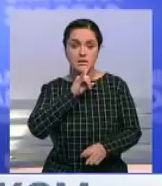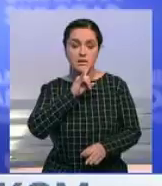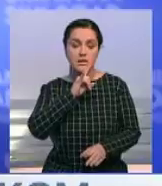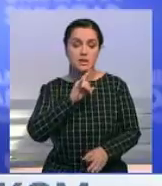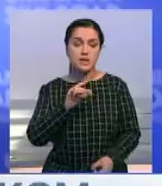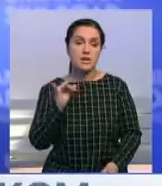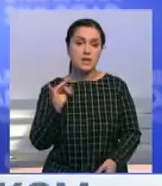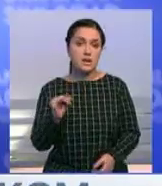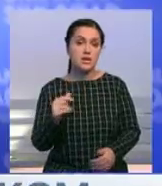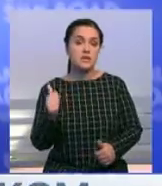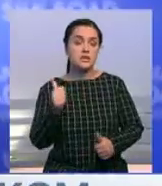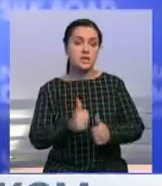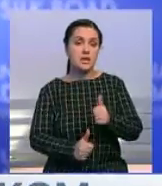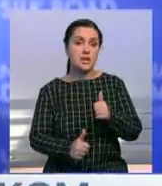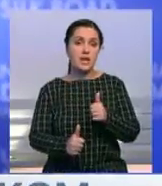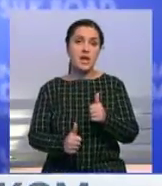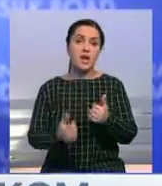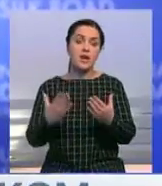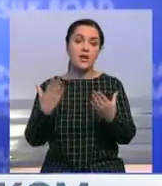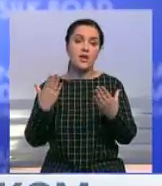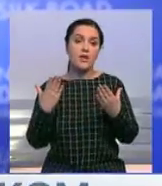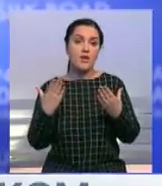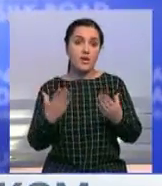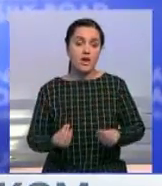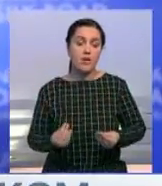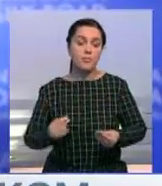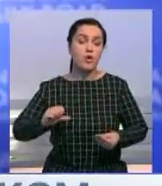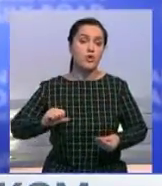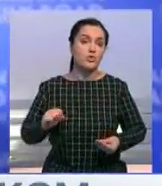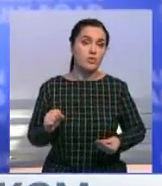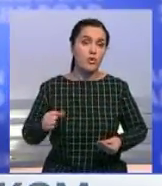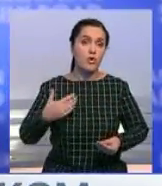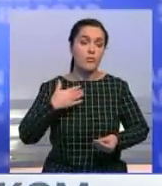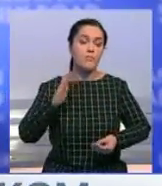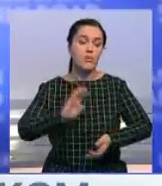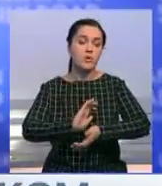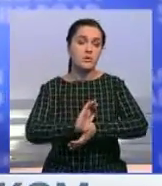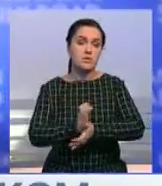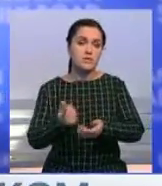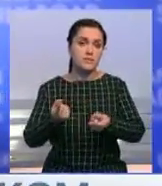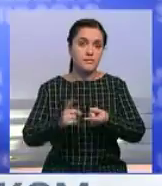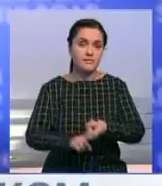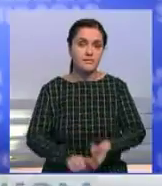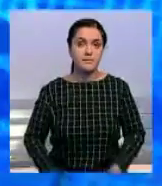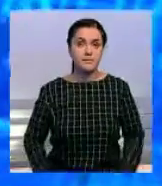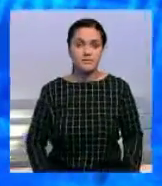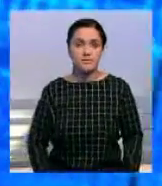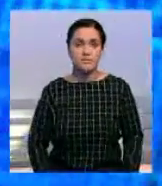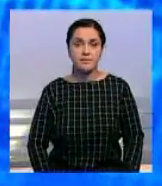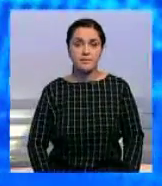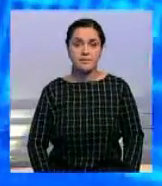И с каждым днем дружба наша будет усиливаться.